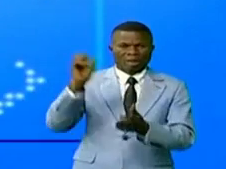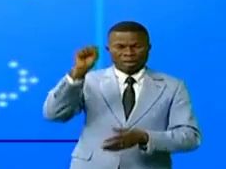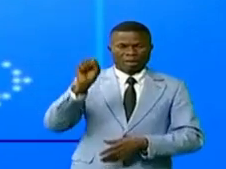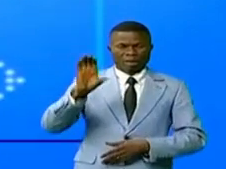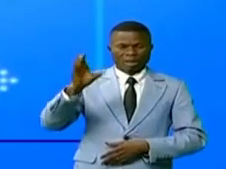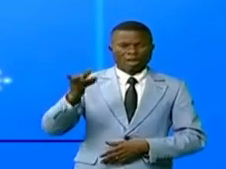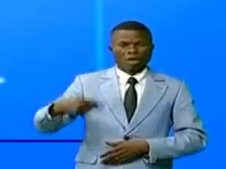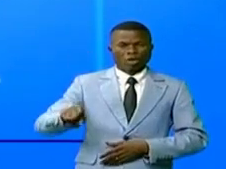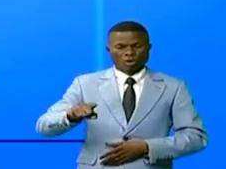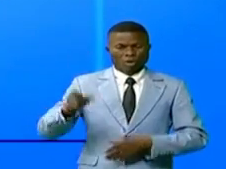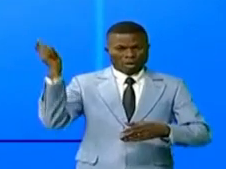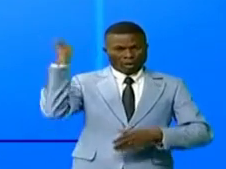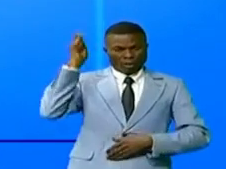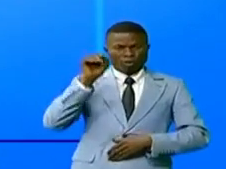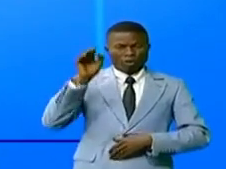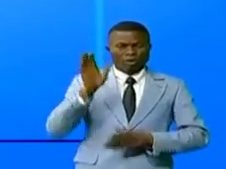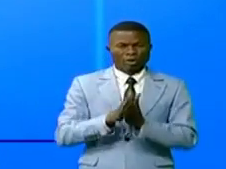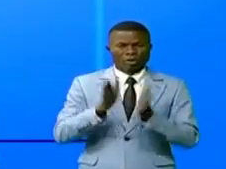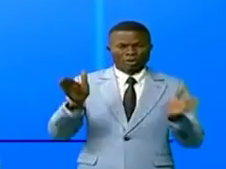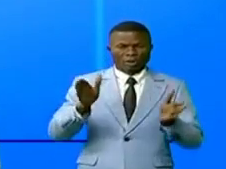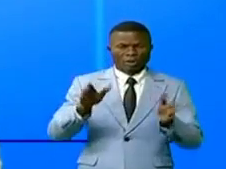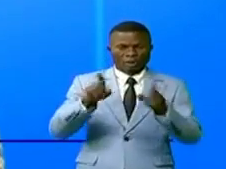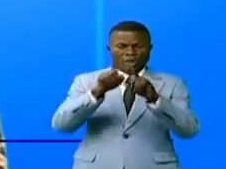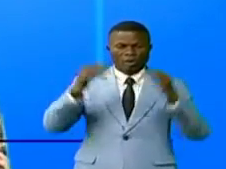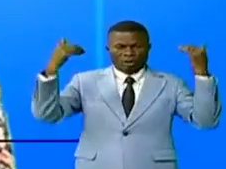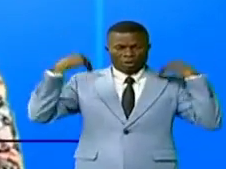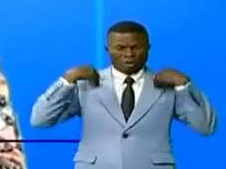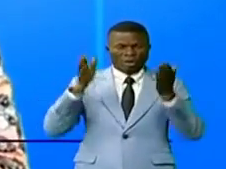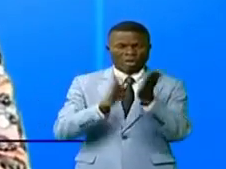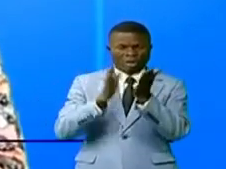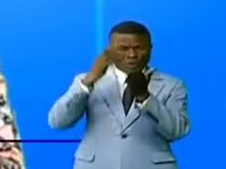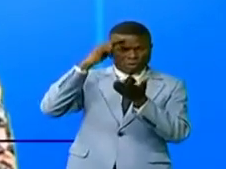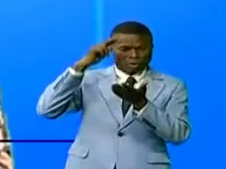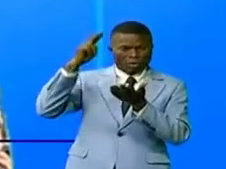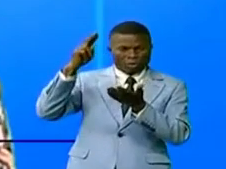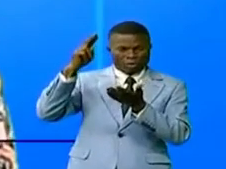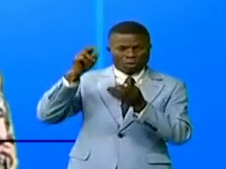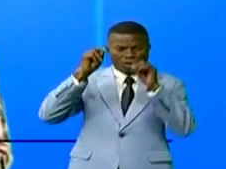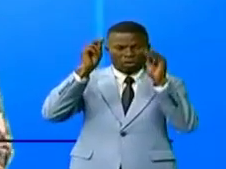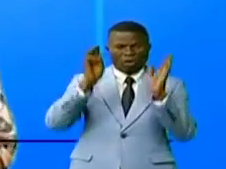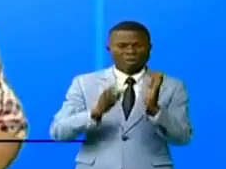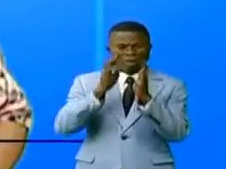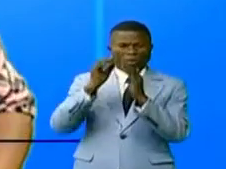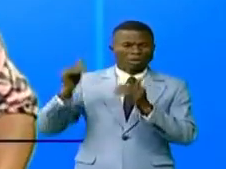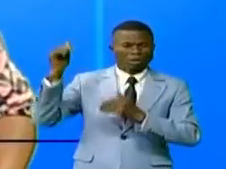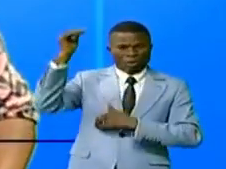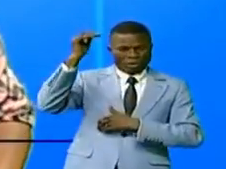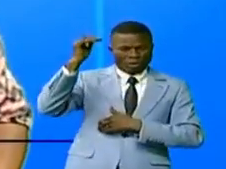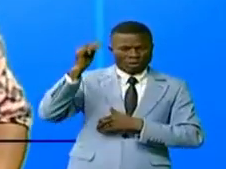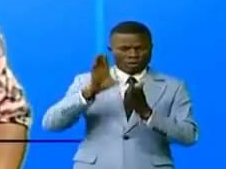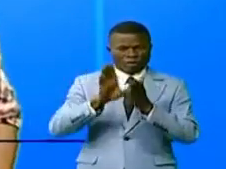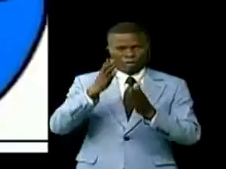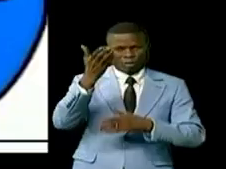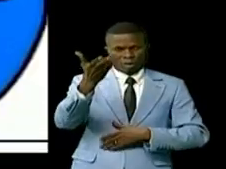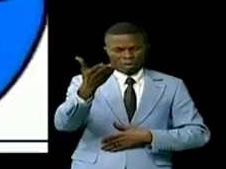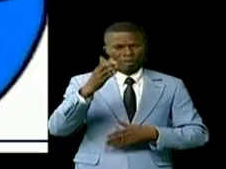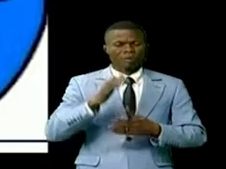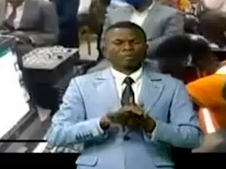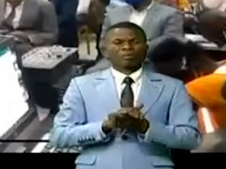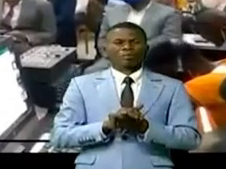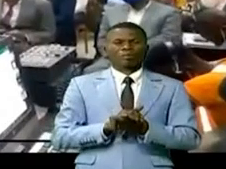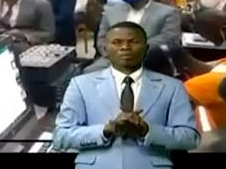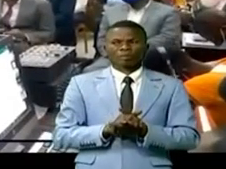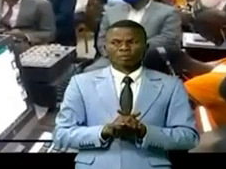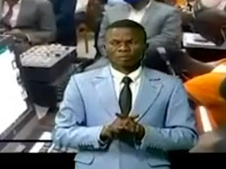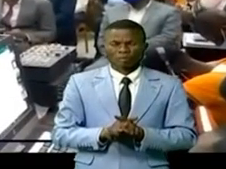des professeurs, directeurs généraux et recteurs des établissements d'enseignement supérieur Edith Chalakatala. À quelques mois